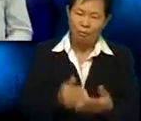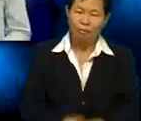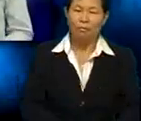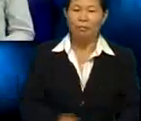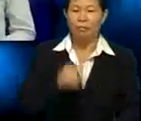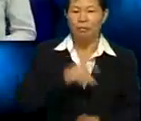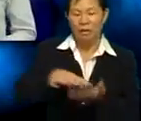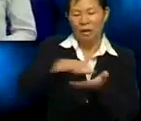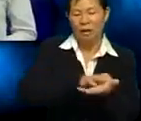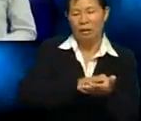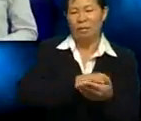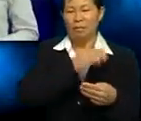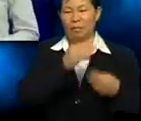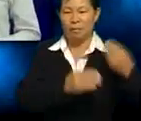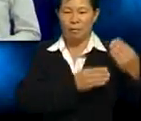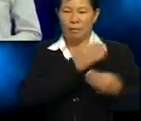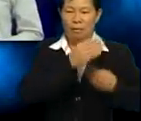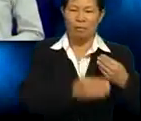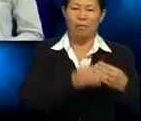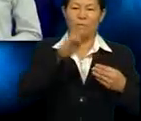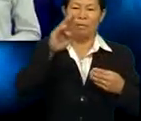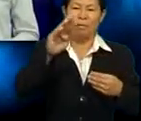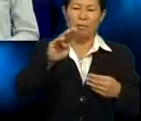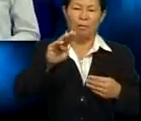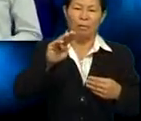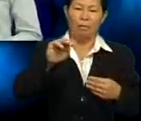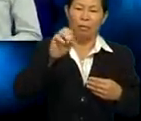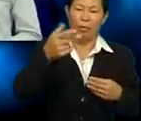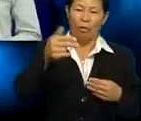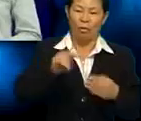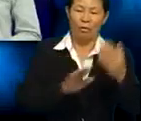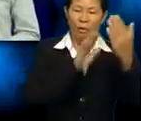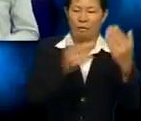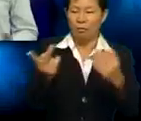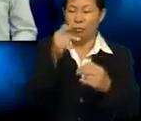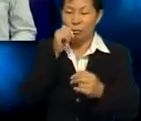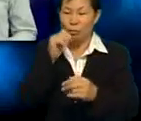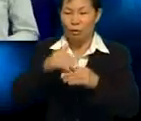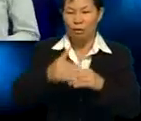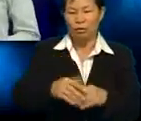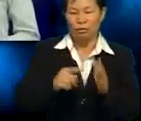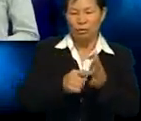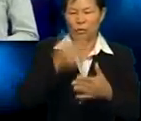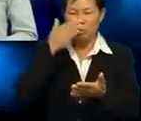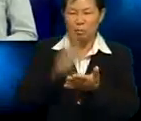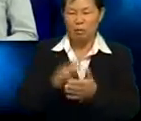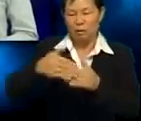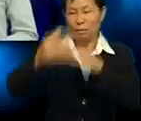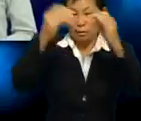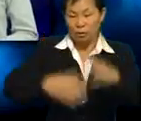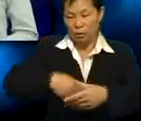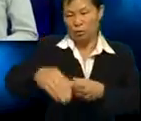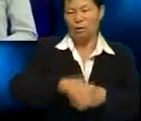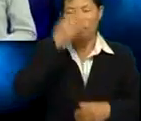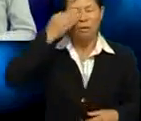Sungguh kasar pelakuan Mohan terhadap Lina dan Fatin. Dia terus menunjukkan belangnya selepas cikgu keluar. Dia langsung tidak